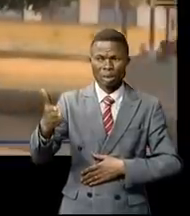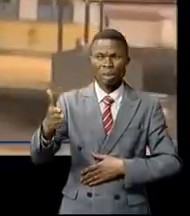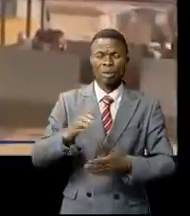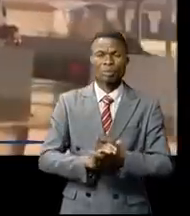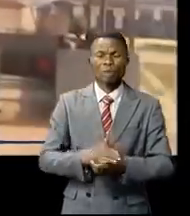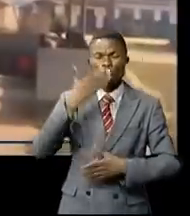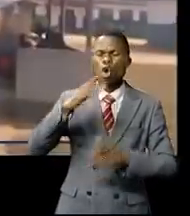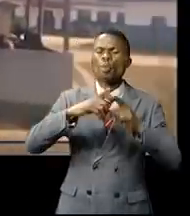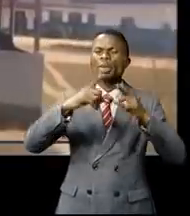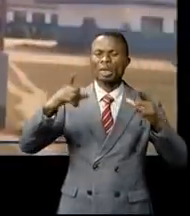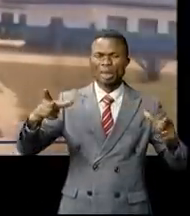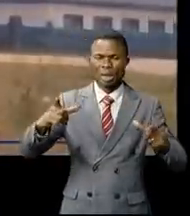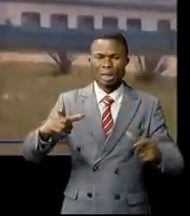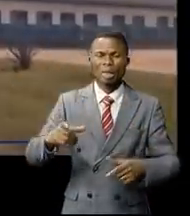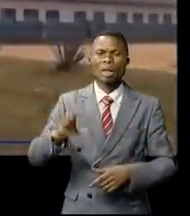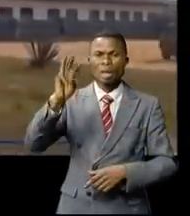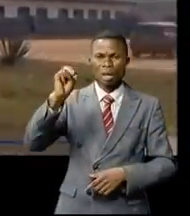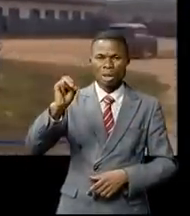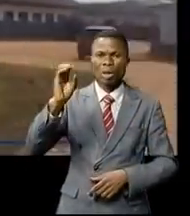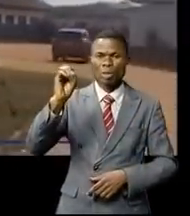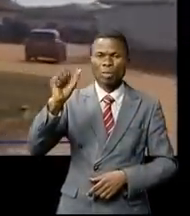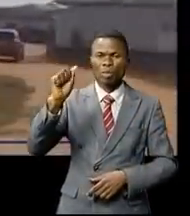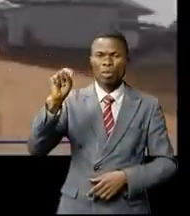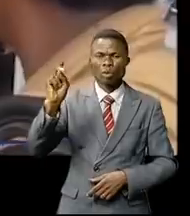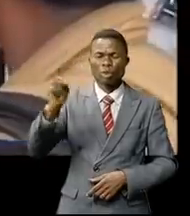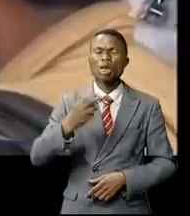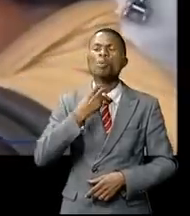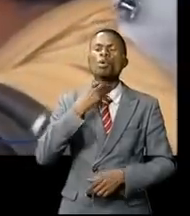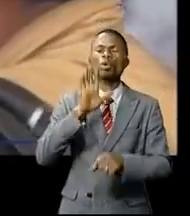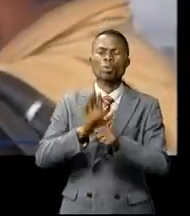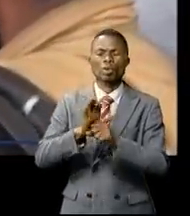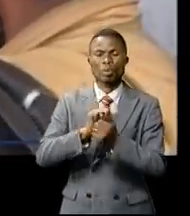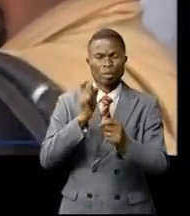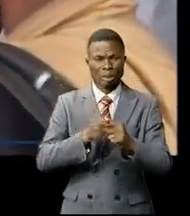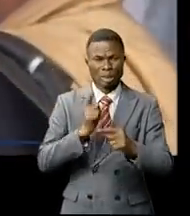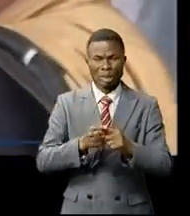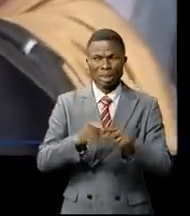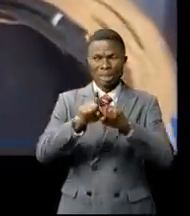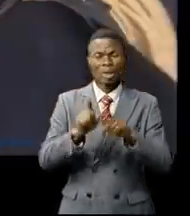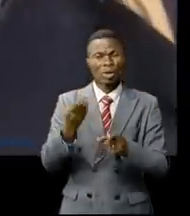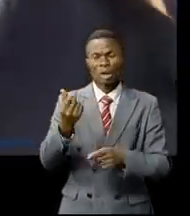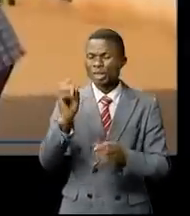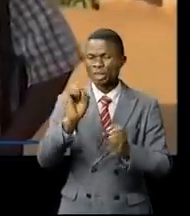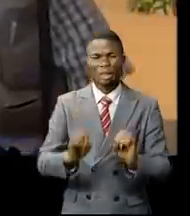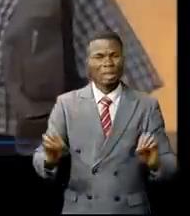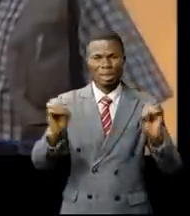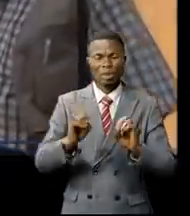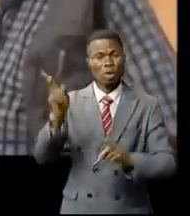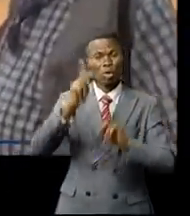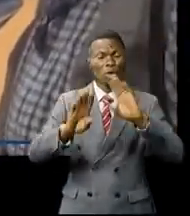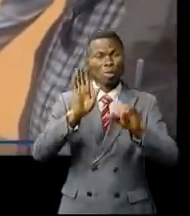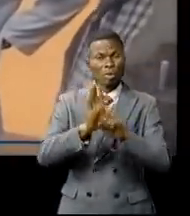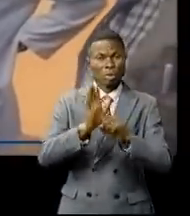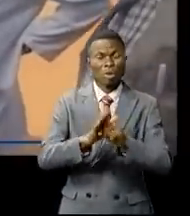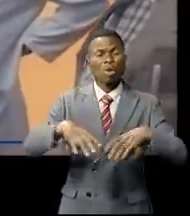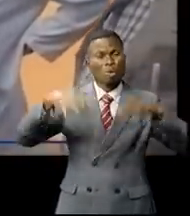structures sanitaires demandent a évité à plusieurs difficultés d'ordre structurel et financière avec une population en